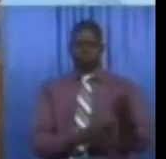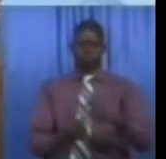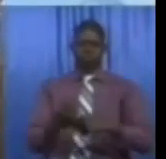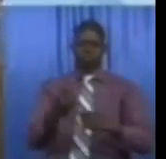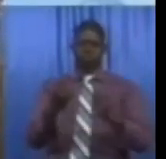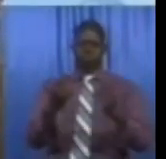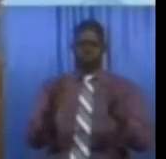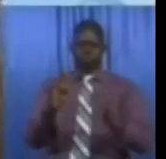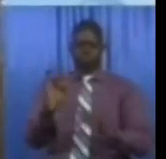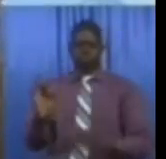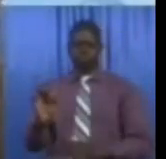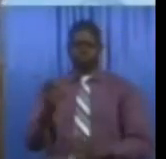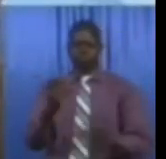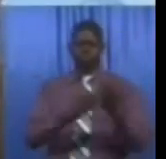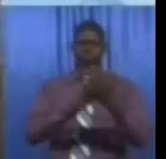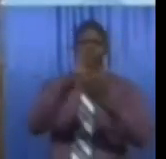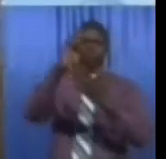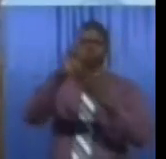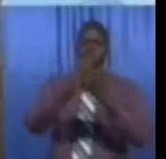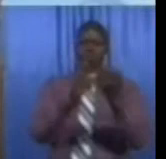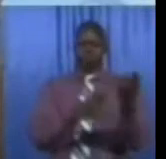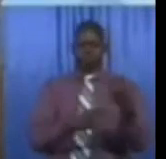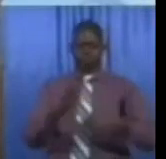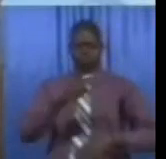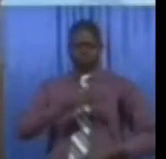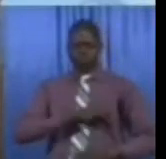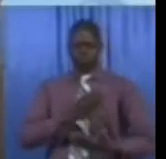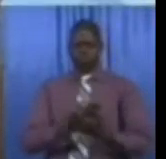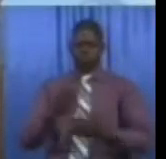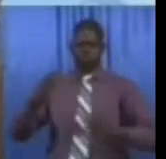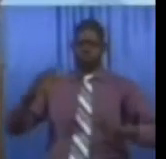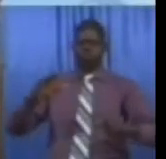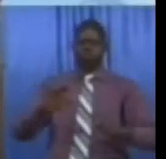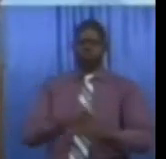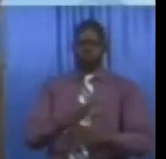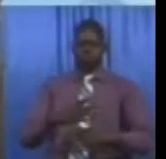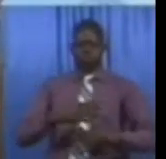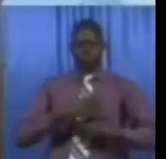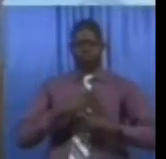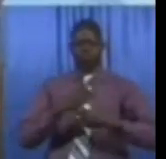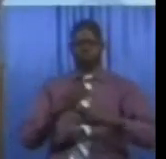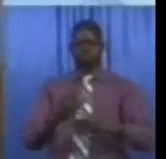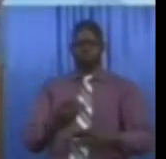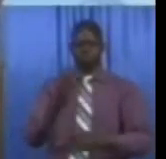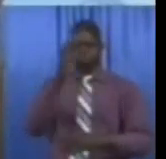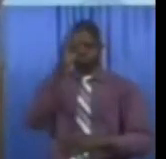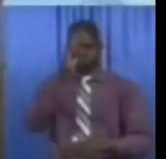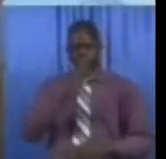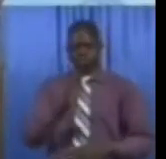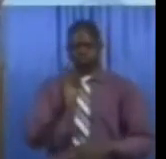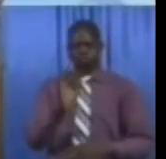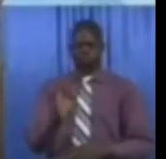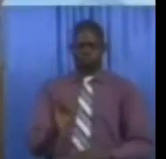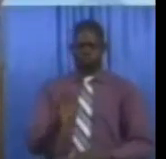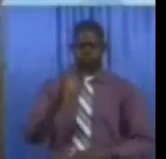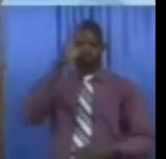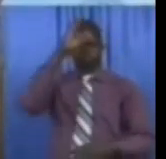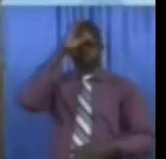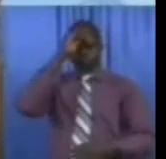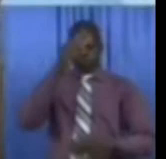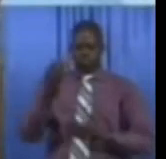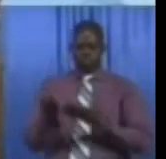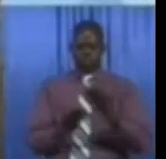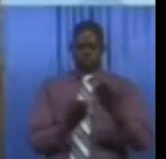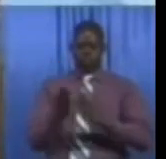3 février 2014. De retour d'une mission bien accomplie et l'appréciation est de la hiérarchie burkinabé, ces hommes qui ont servi le